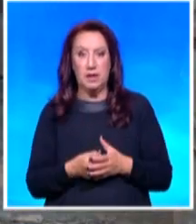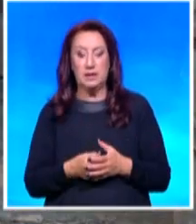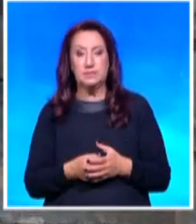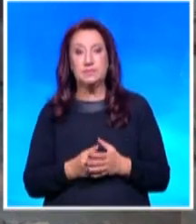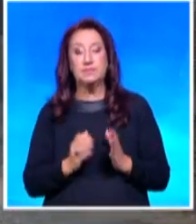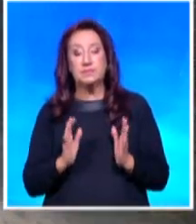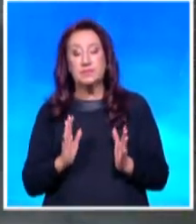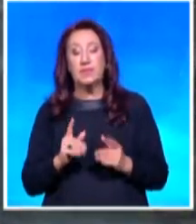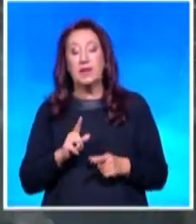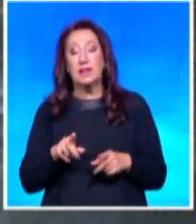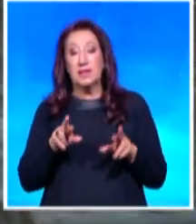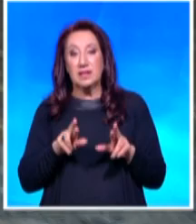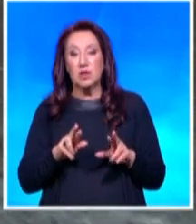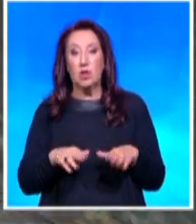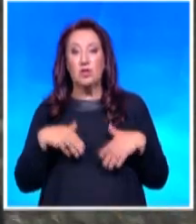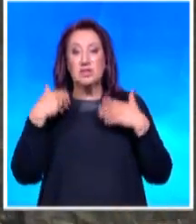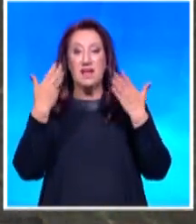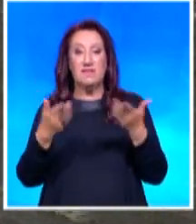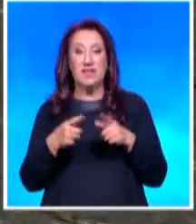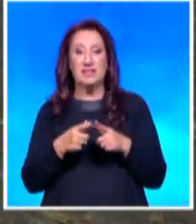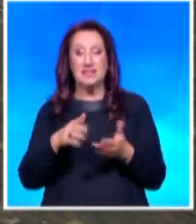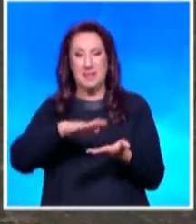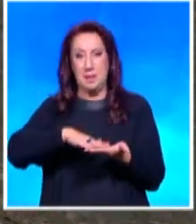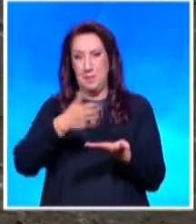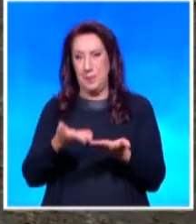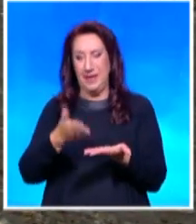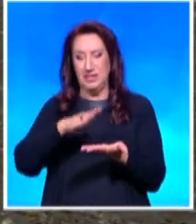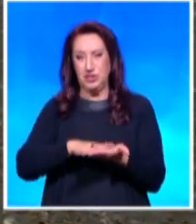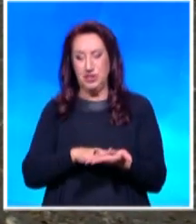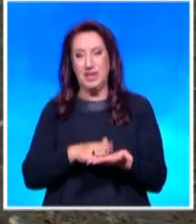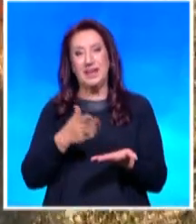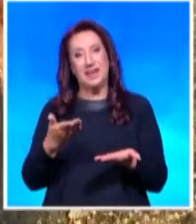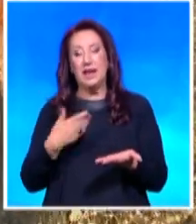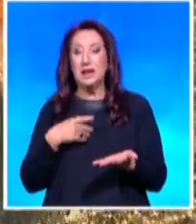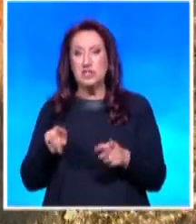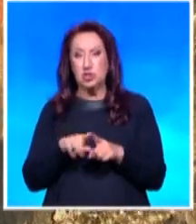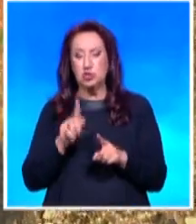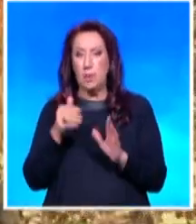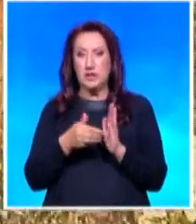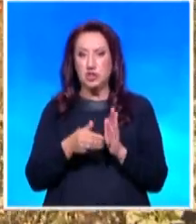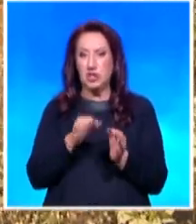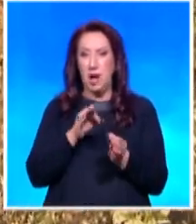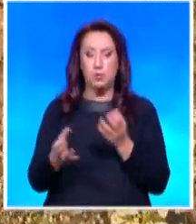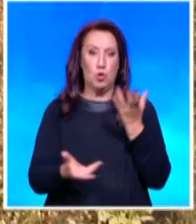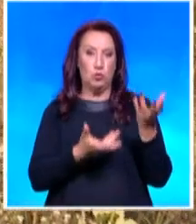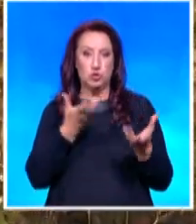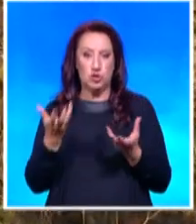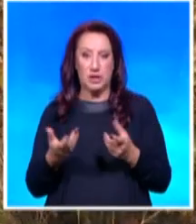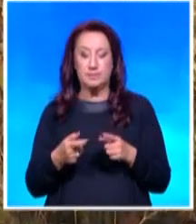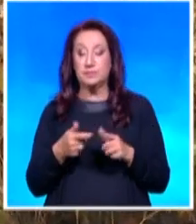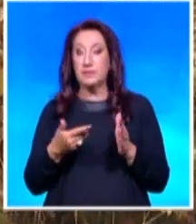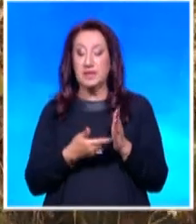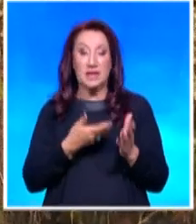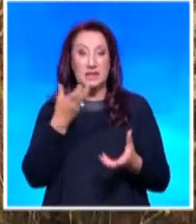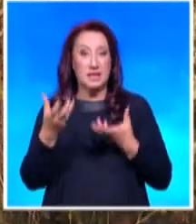дни. Барбекютата на открито са една от предпоставките за пожар през летния сезон. След възникването на пожарите, климатичните